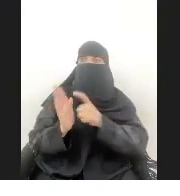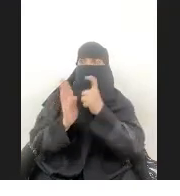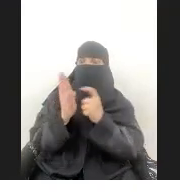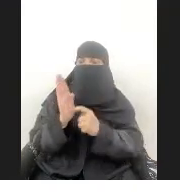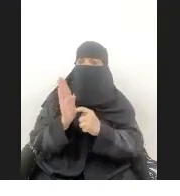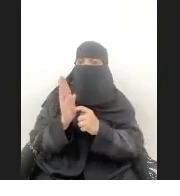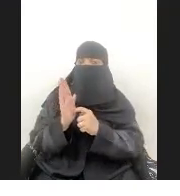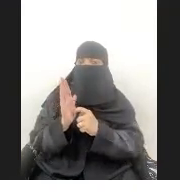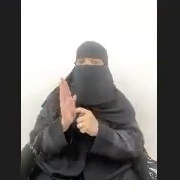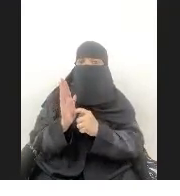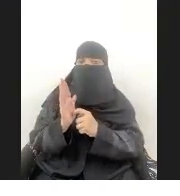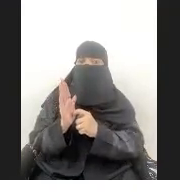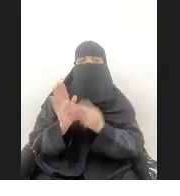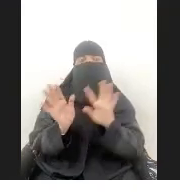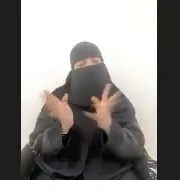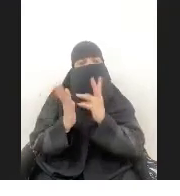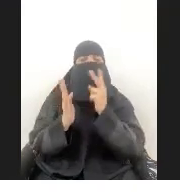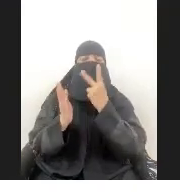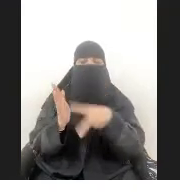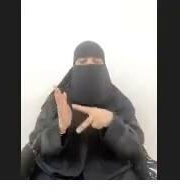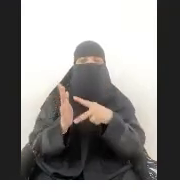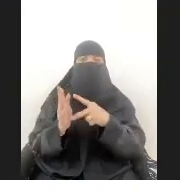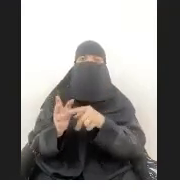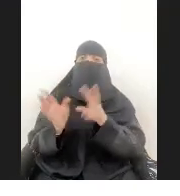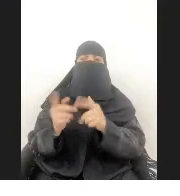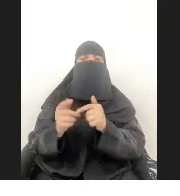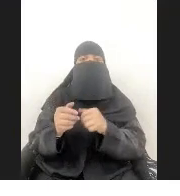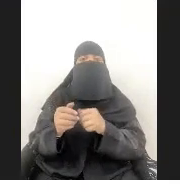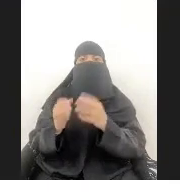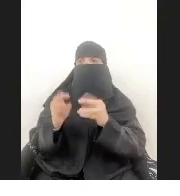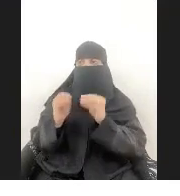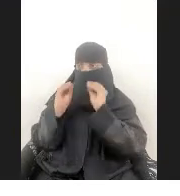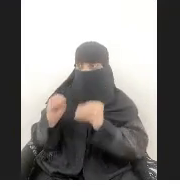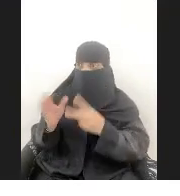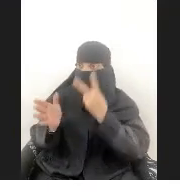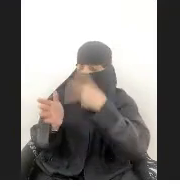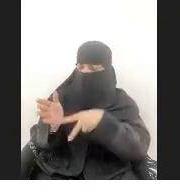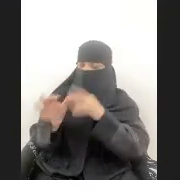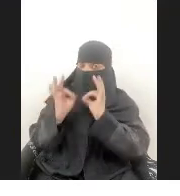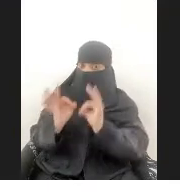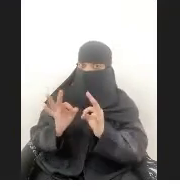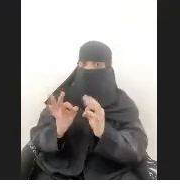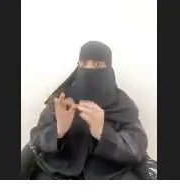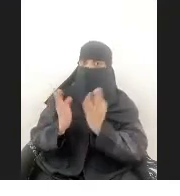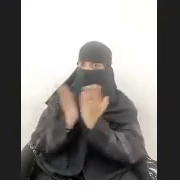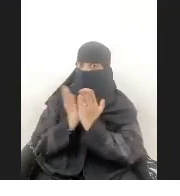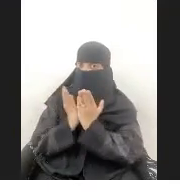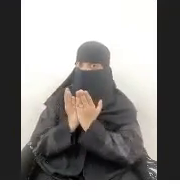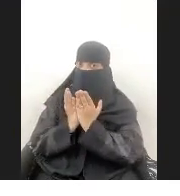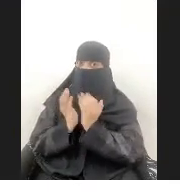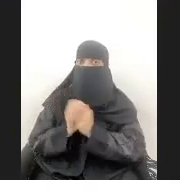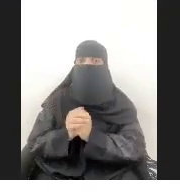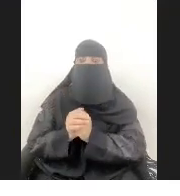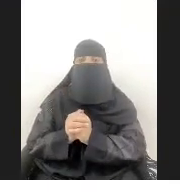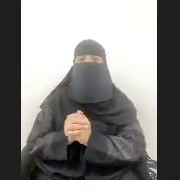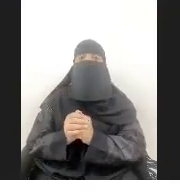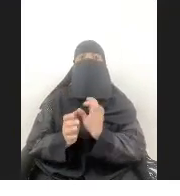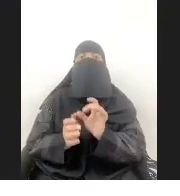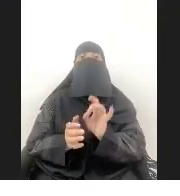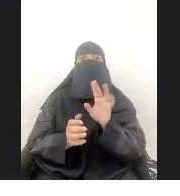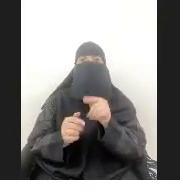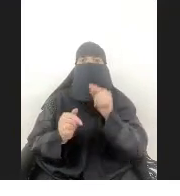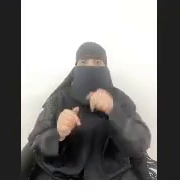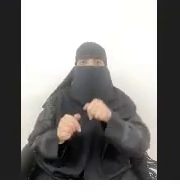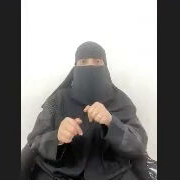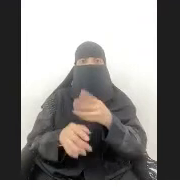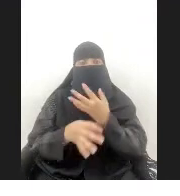أو رسمية حتى، يعني هو يستخدم في النمطين، سواء عن طريق التعليم الرسمي اللي هو اللي احنا نعرفه كلنا واحنا نستعد له اليوم إن شاء الله بإذن الله،